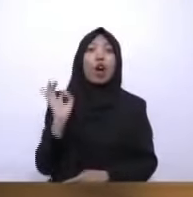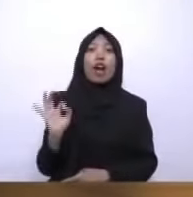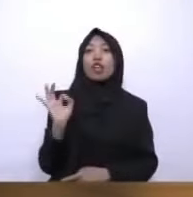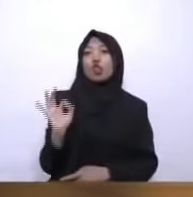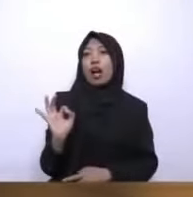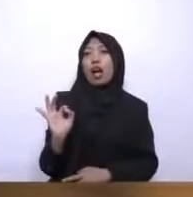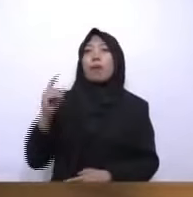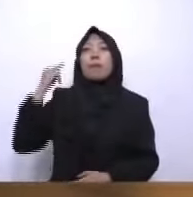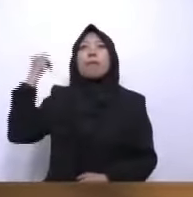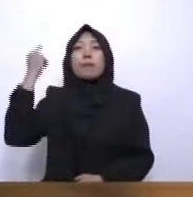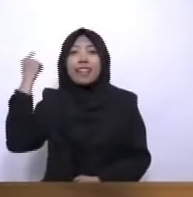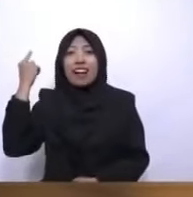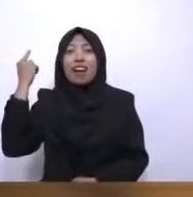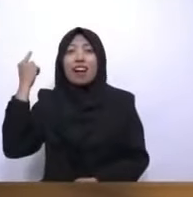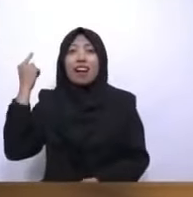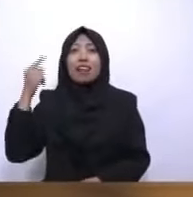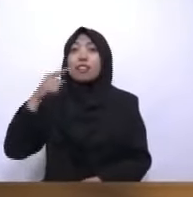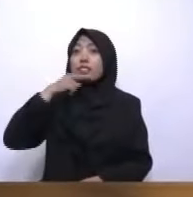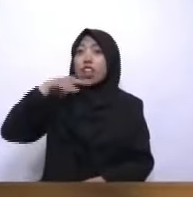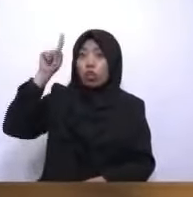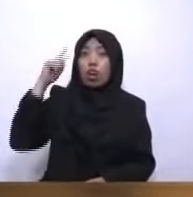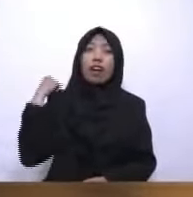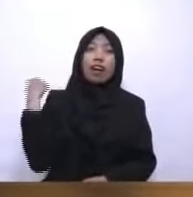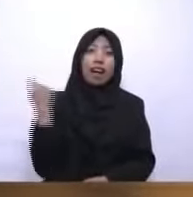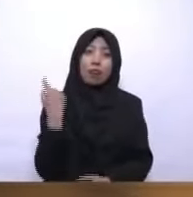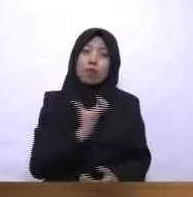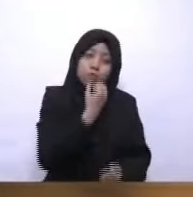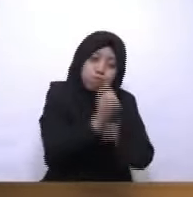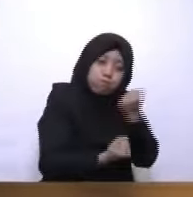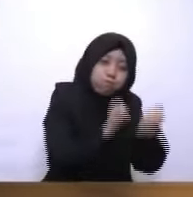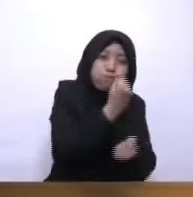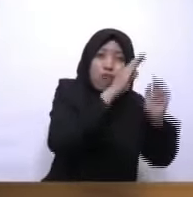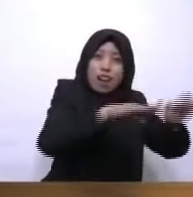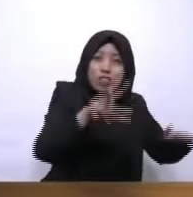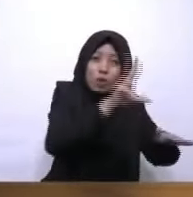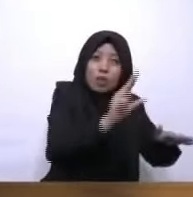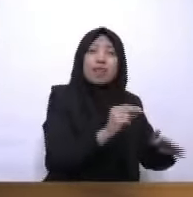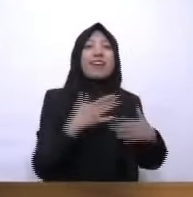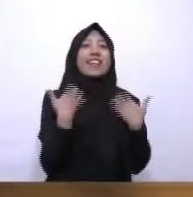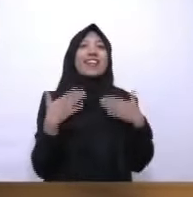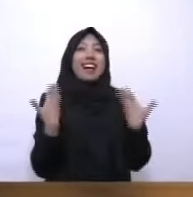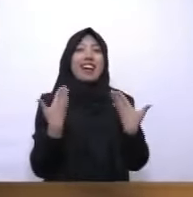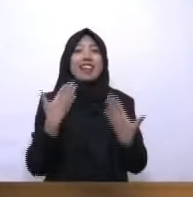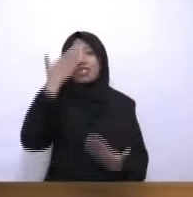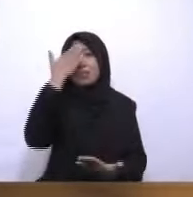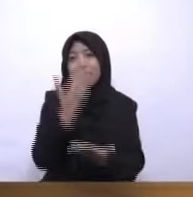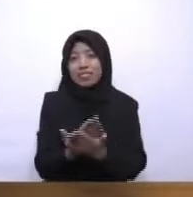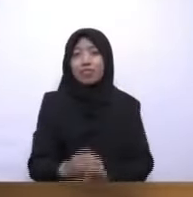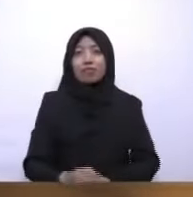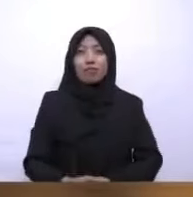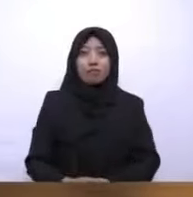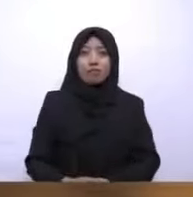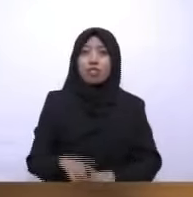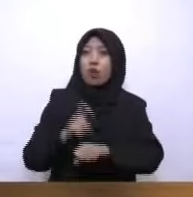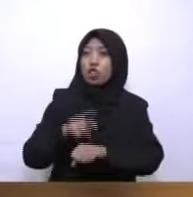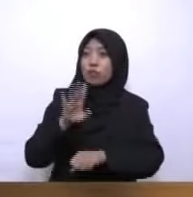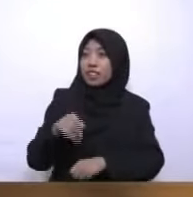tugas pemerintah. Dan insya Allah kami akan membahagiakan anak-anak di Jawa Barat. Terima kasih. Masih ada